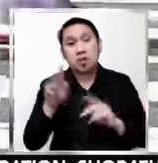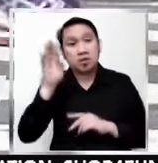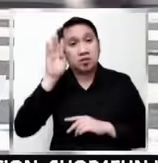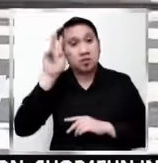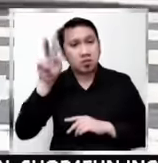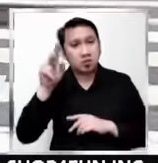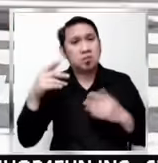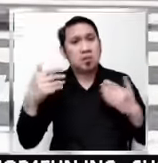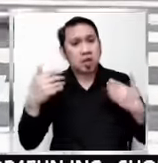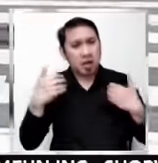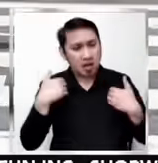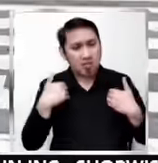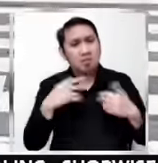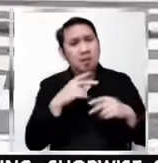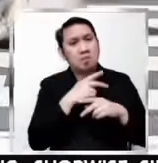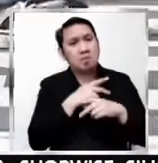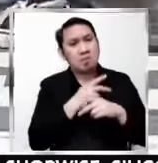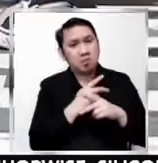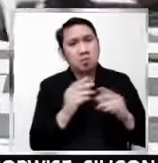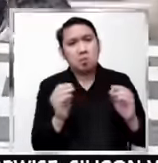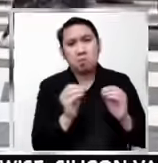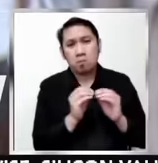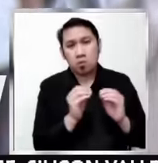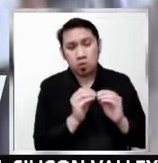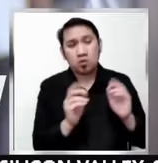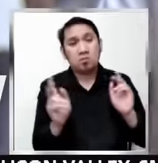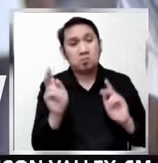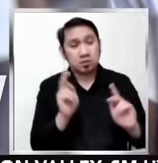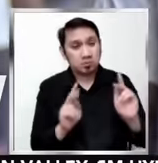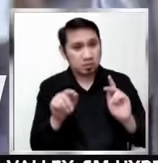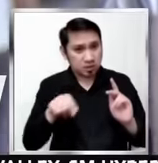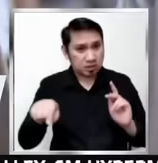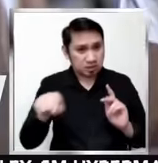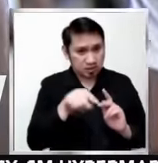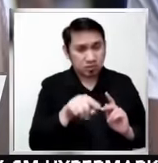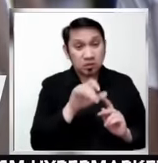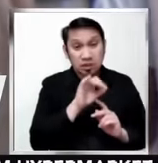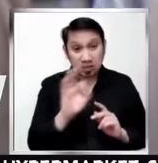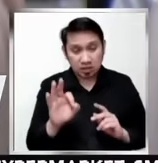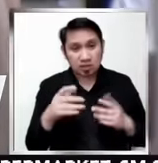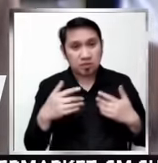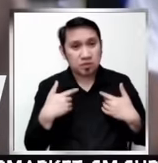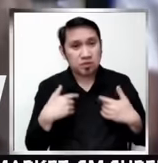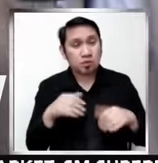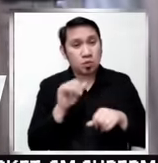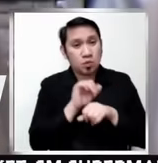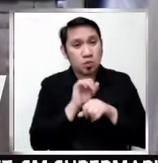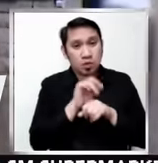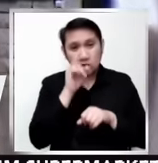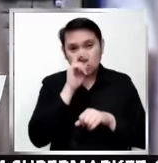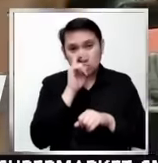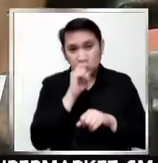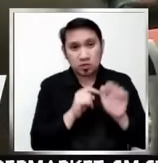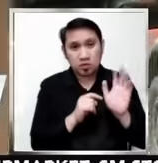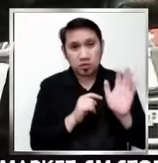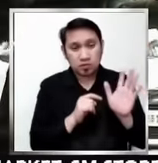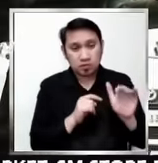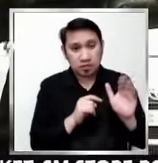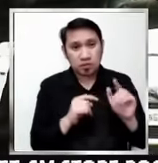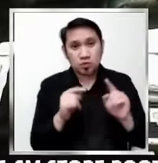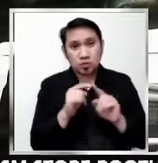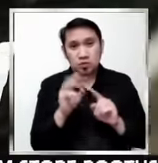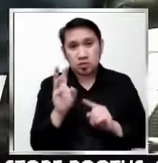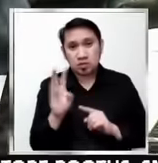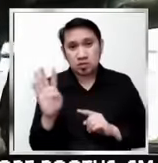maging produktibo ang mas nakararami sa populasyon ng bansa kapag tumuntong sa working age na 15 to 64 years old. Pero